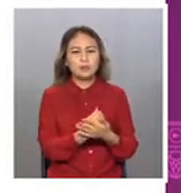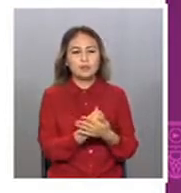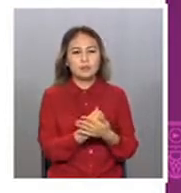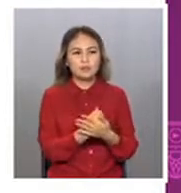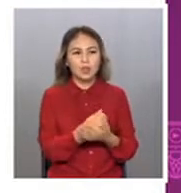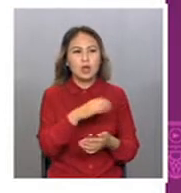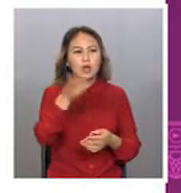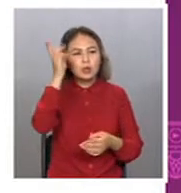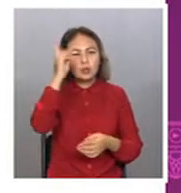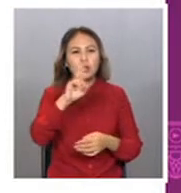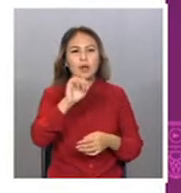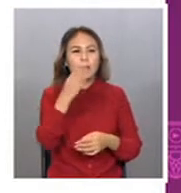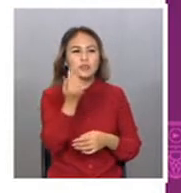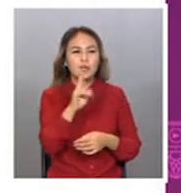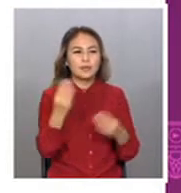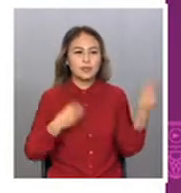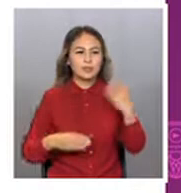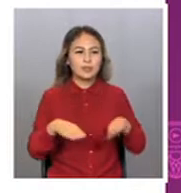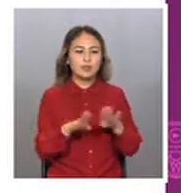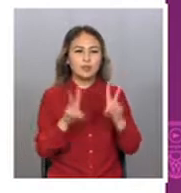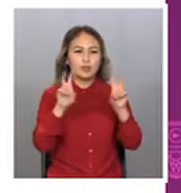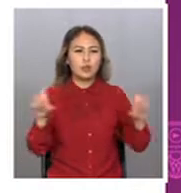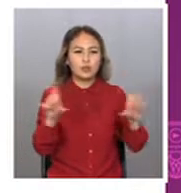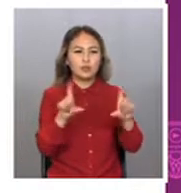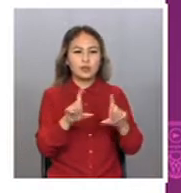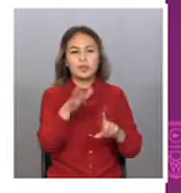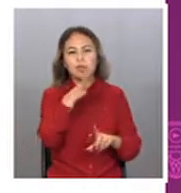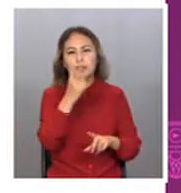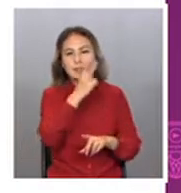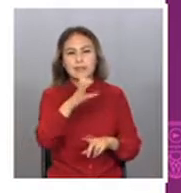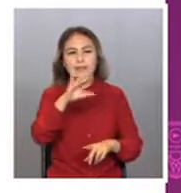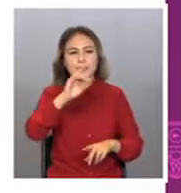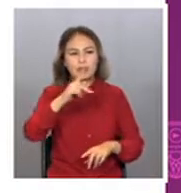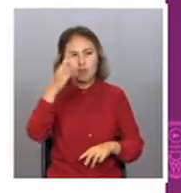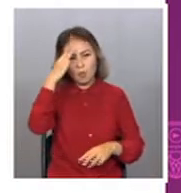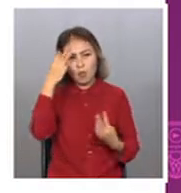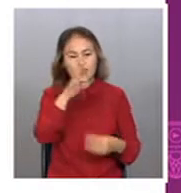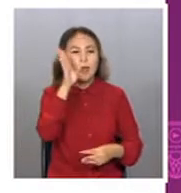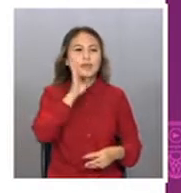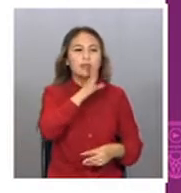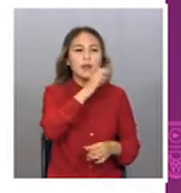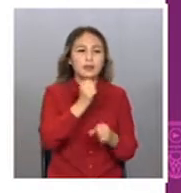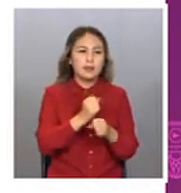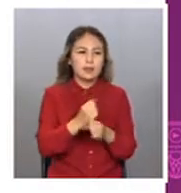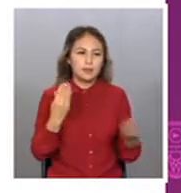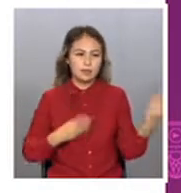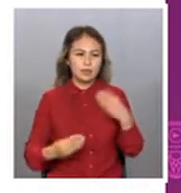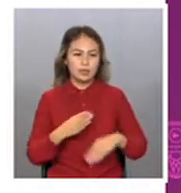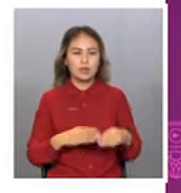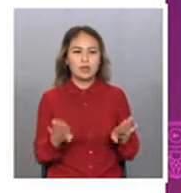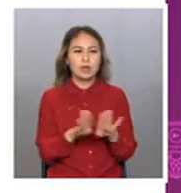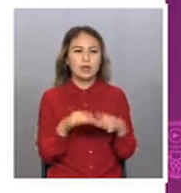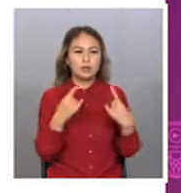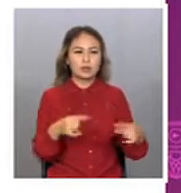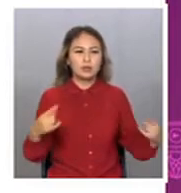орын алды. Үкілі Камшат киім дүкені ұлттық нақыштағы стилді және әйелдерге арналған